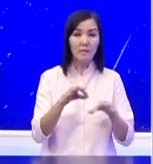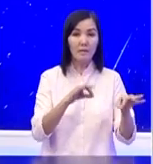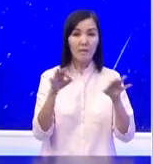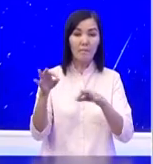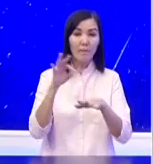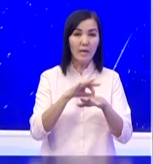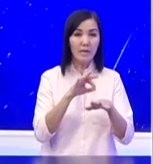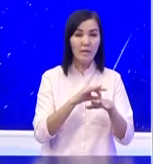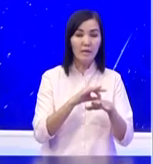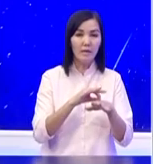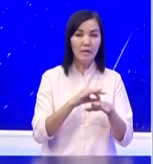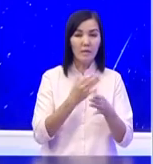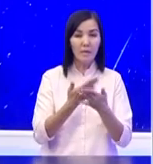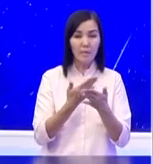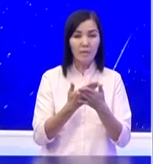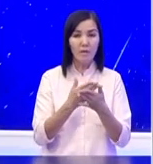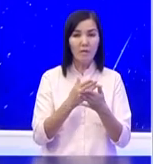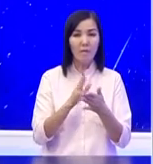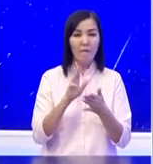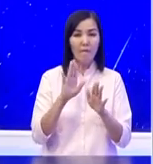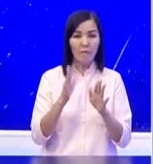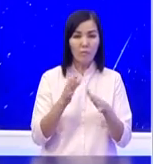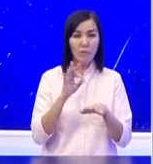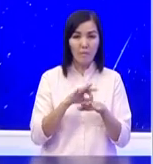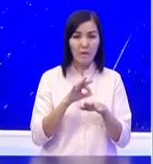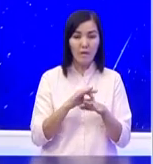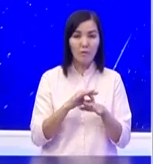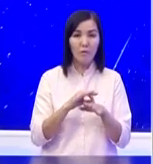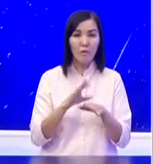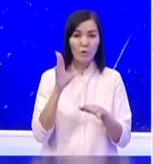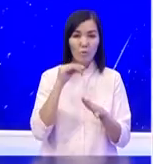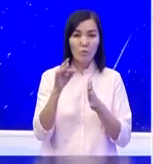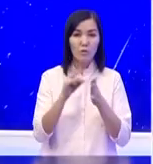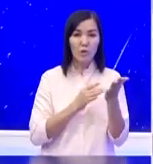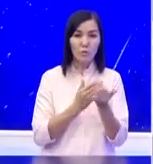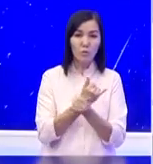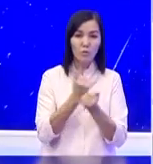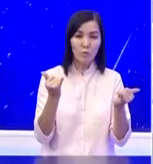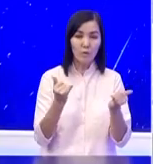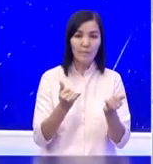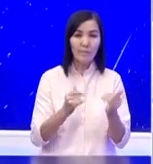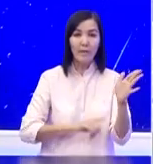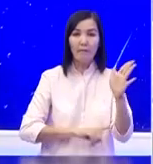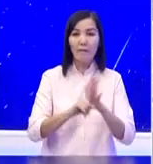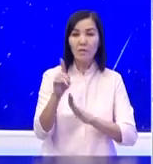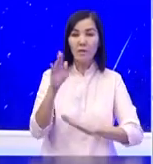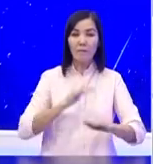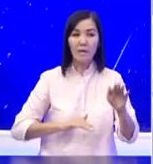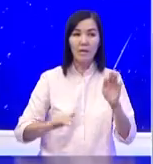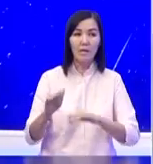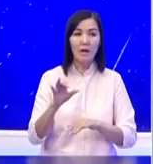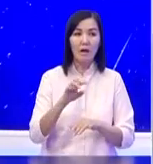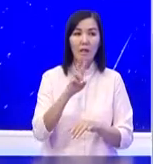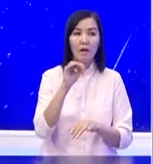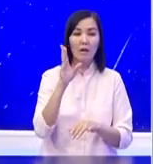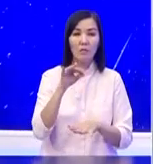больных подозрением именно коронавирусной инфекции, пневмониями. С начала пляжного сезона у отдыхающих на побережье